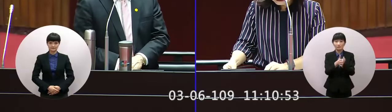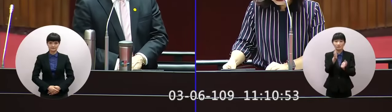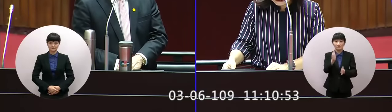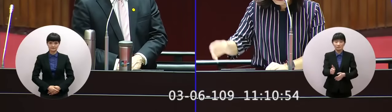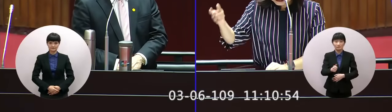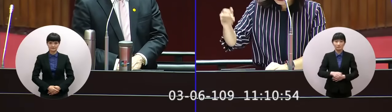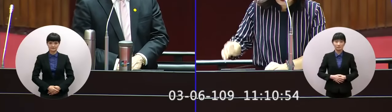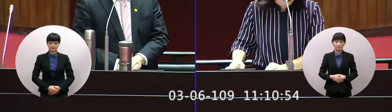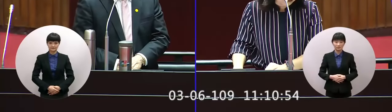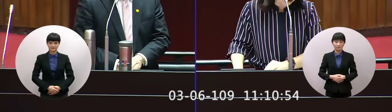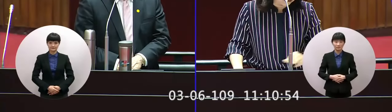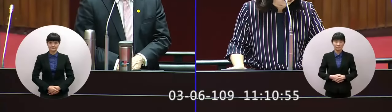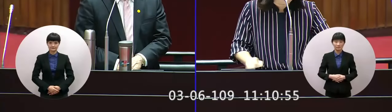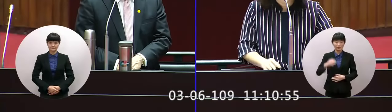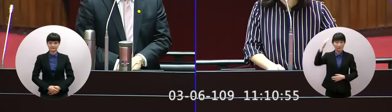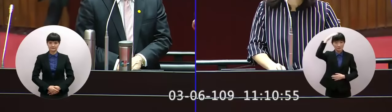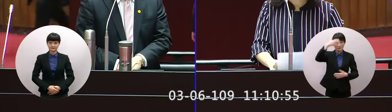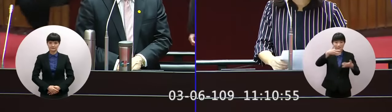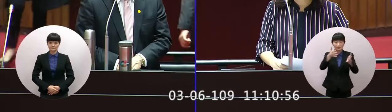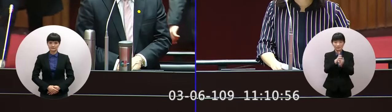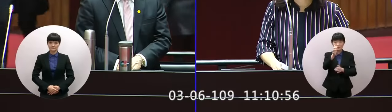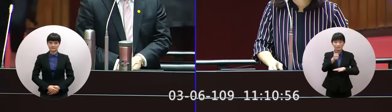请，先请郑丽君部长好